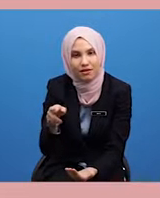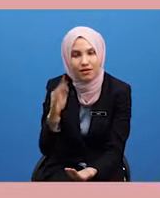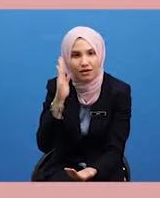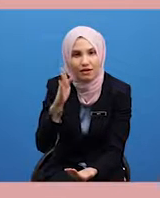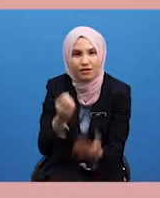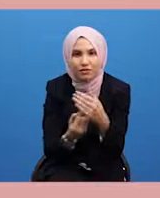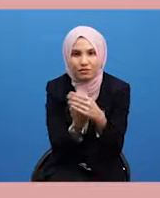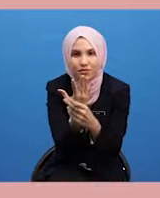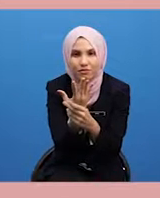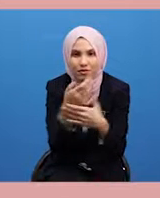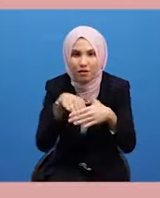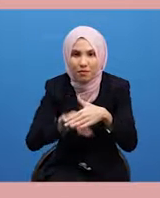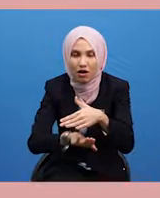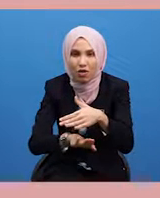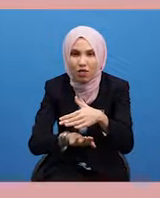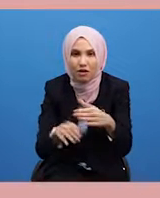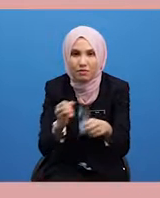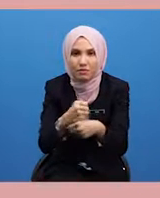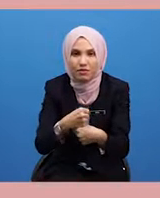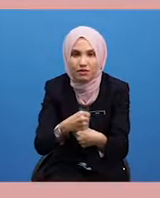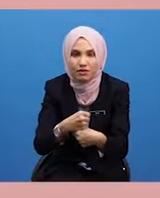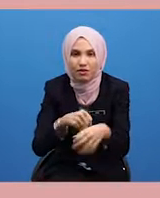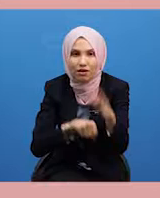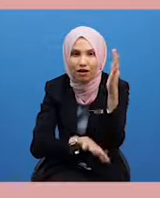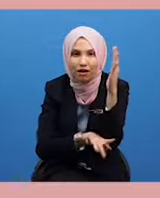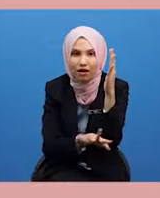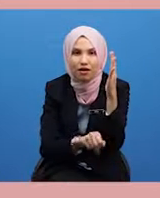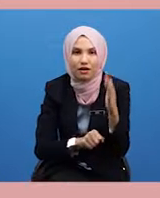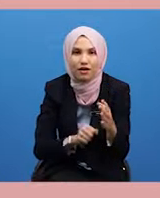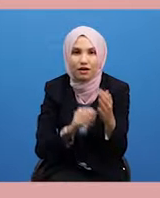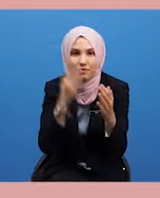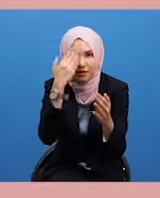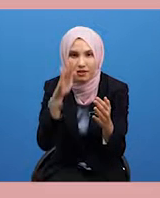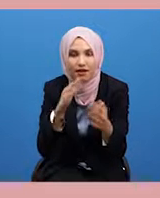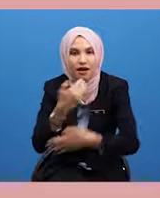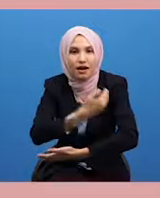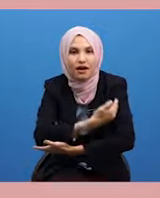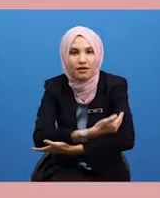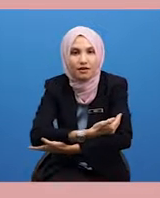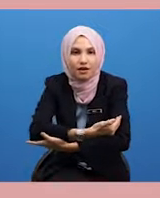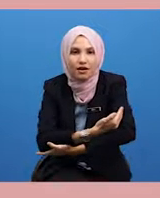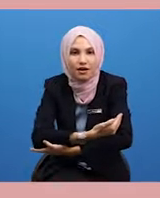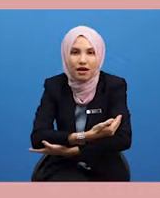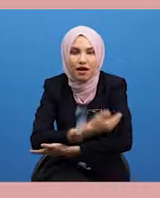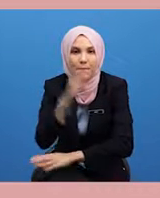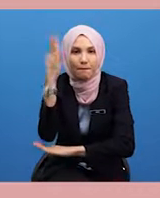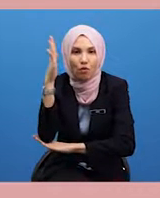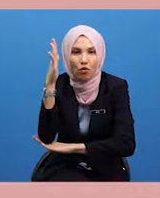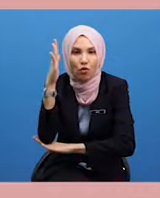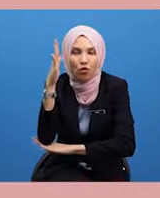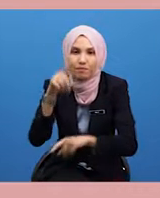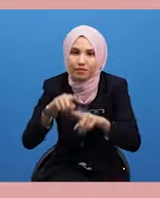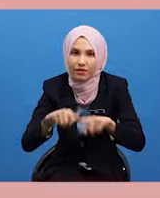akan tumbuh ke bawah lalu membentuk akar bagi anak pokok. Manakala